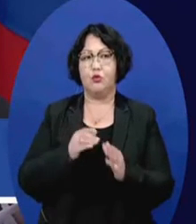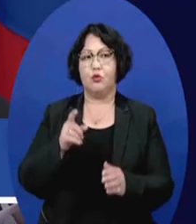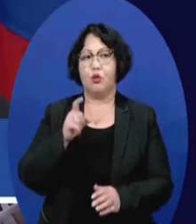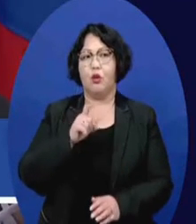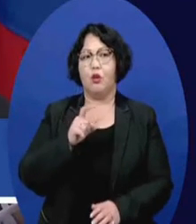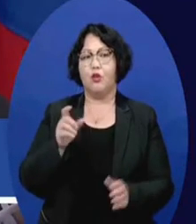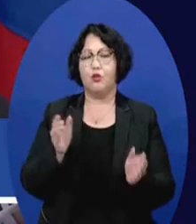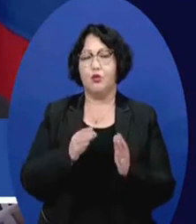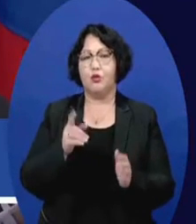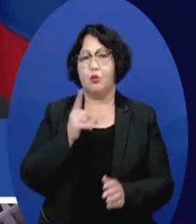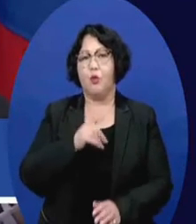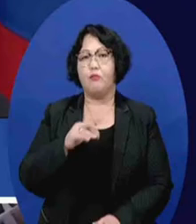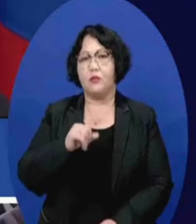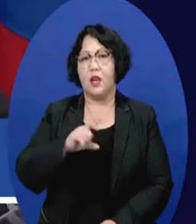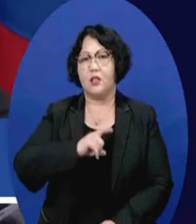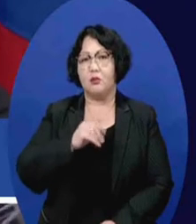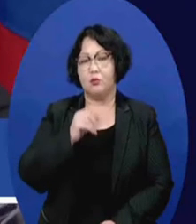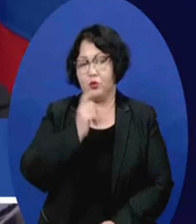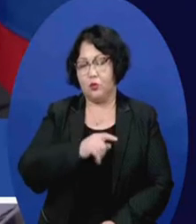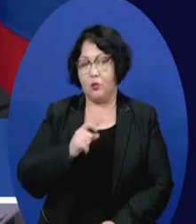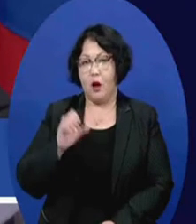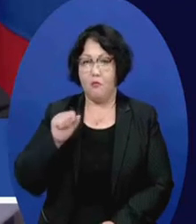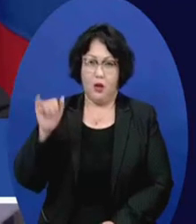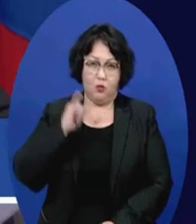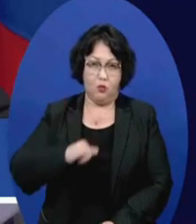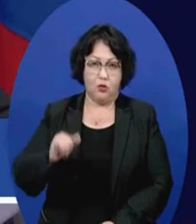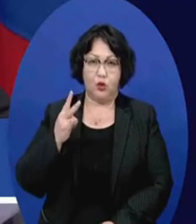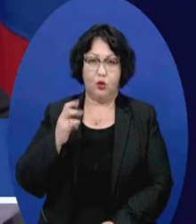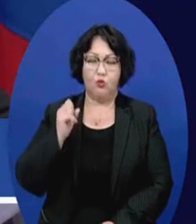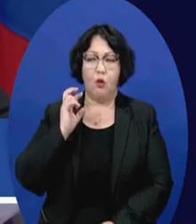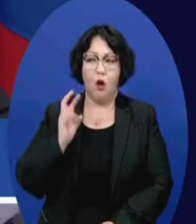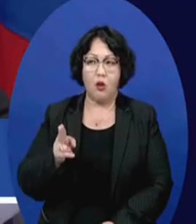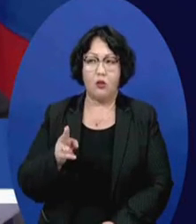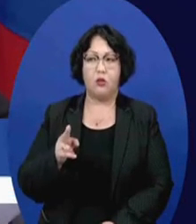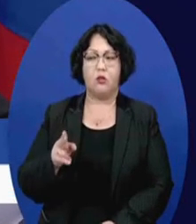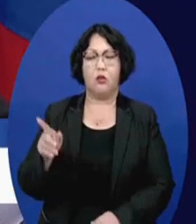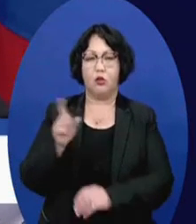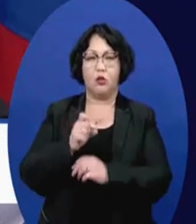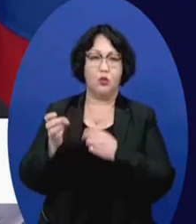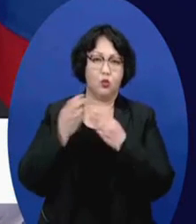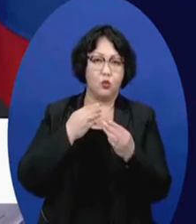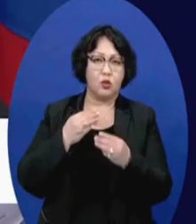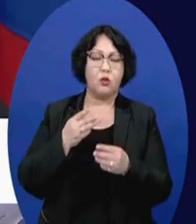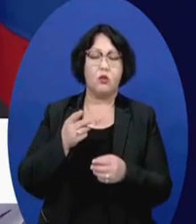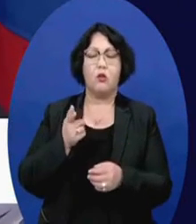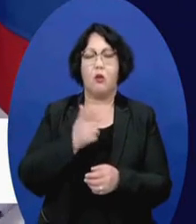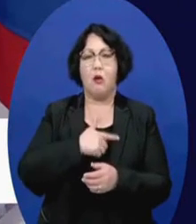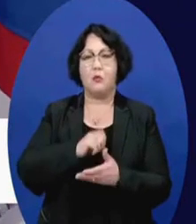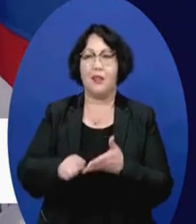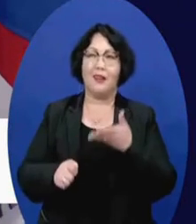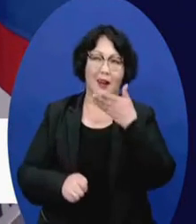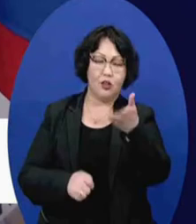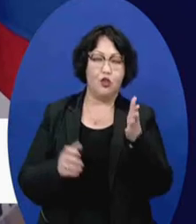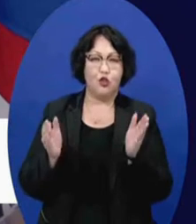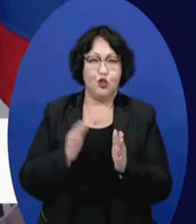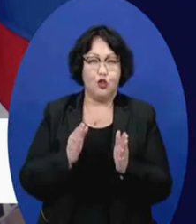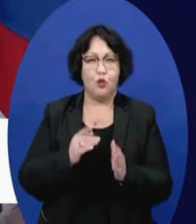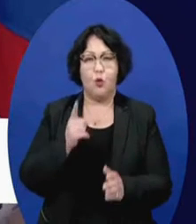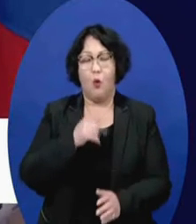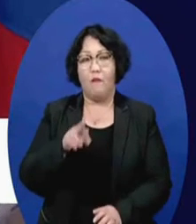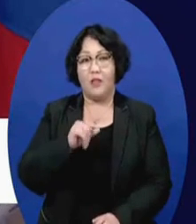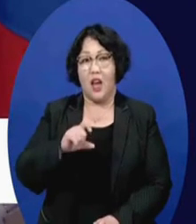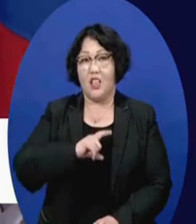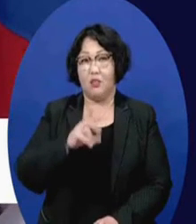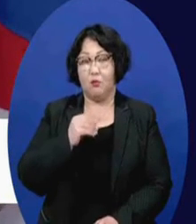хувьцаа эзэмшигчид Америкийн нэгдсэн улсын Нью-Йорк мужийн шүүхэд нэхэмжлэл гаргасан байгаа. Жижиг хувьцаа